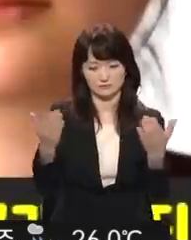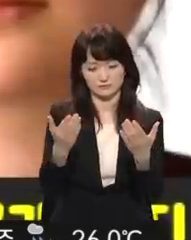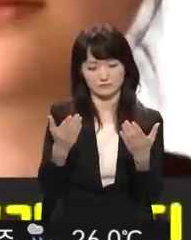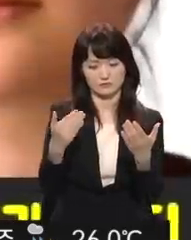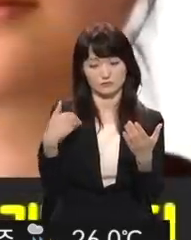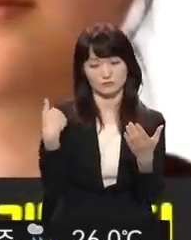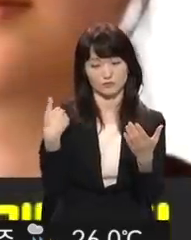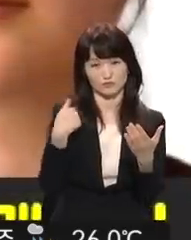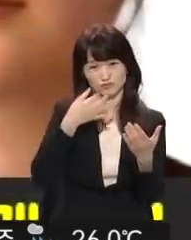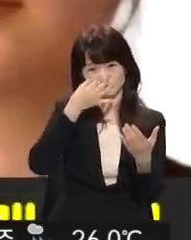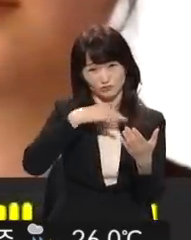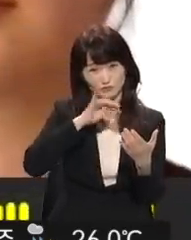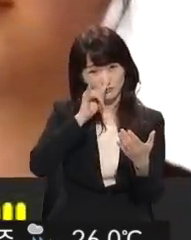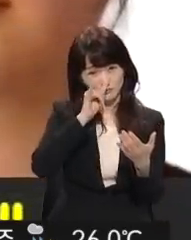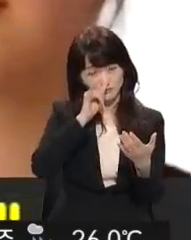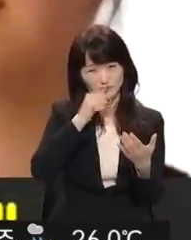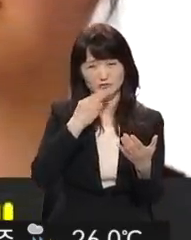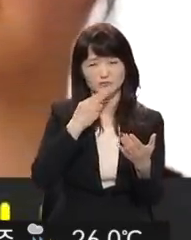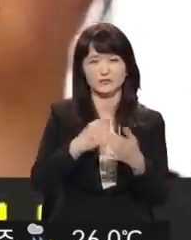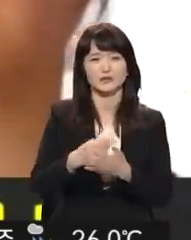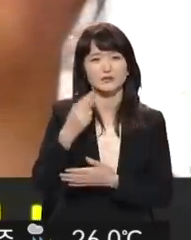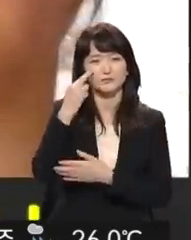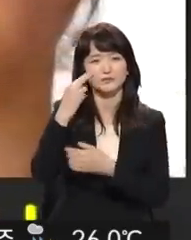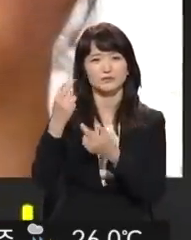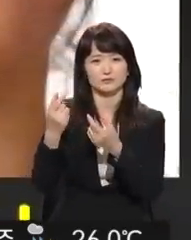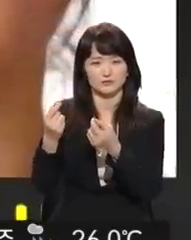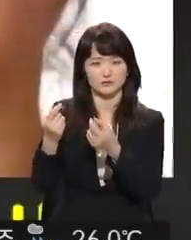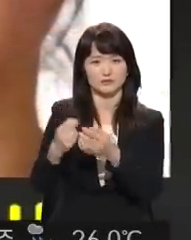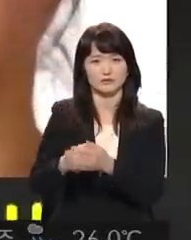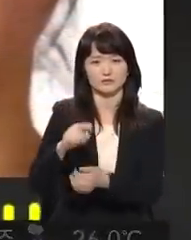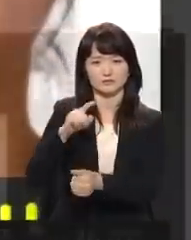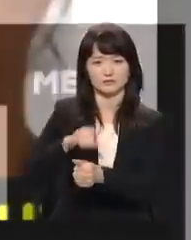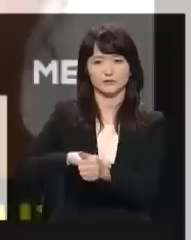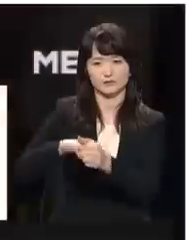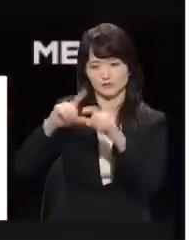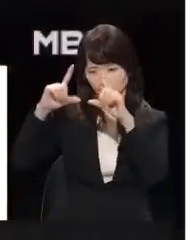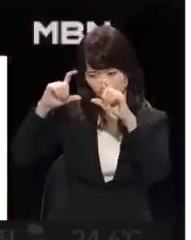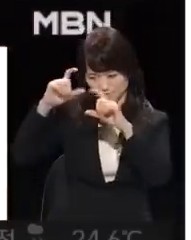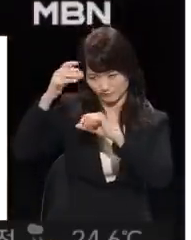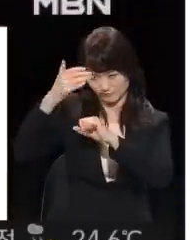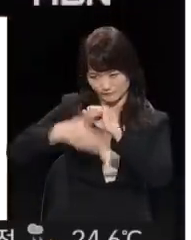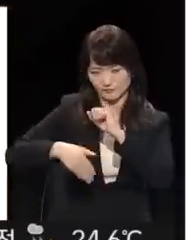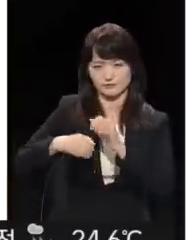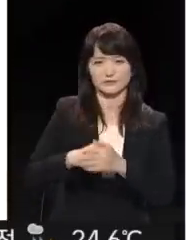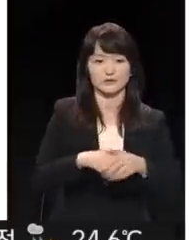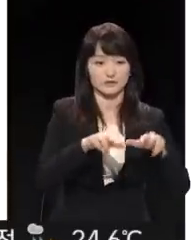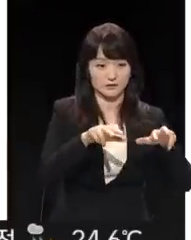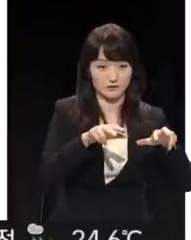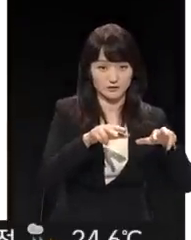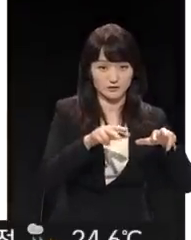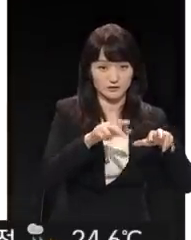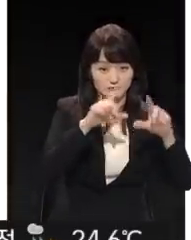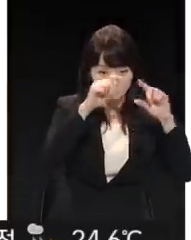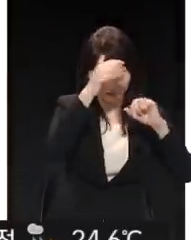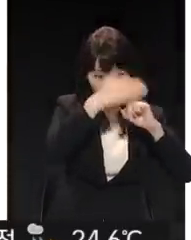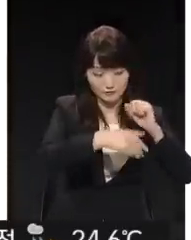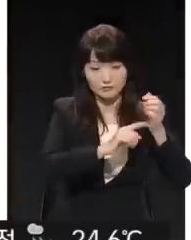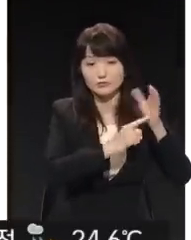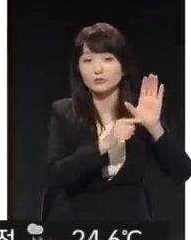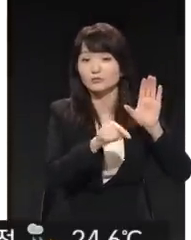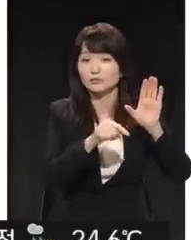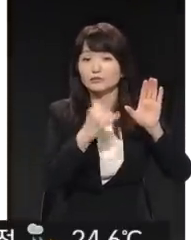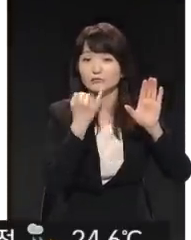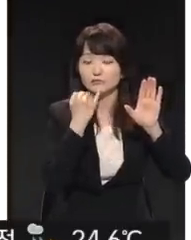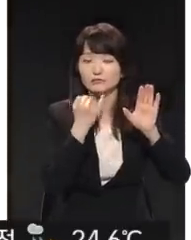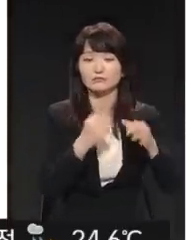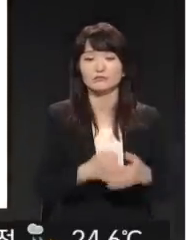있을까 미국이나 다른 나라처럼 머그샷이라고 그러죠 체포됐을 때 찍는 거 사진 지금 당장의 사진 그것을 한다 그러면 큰 문제가